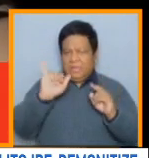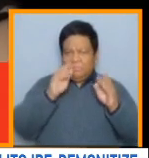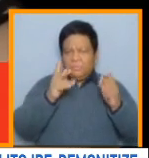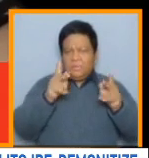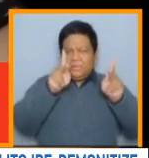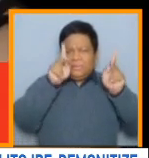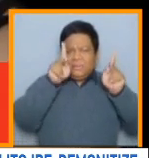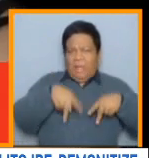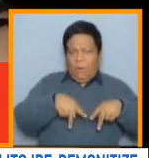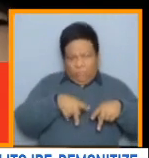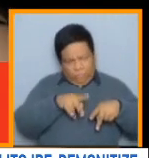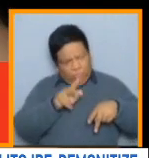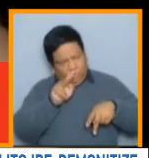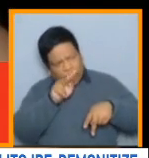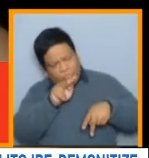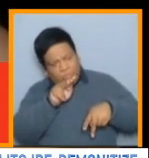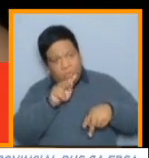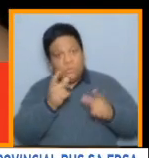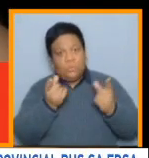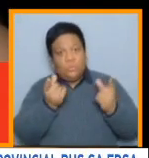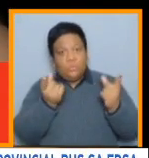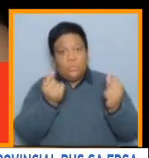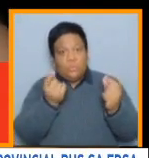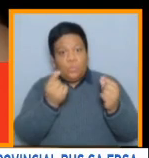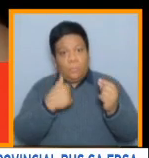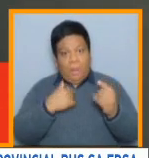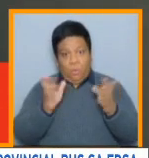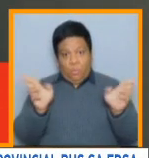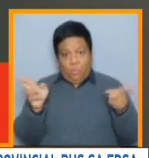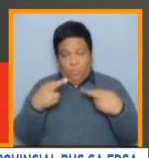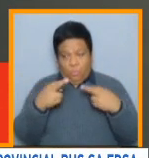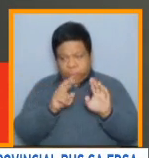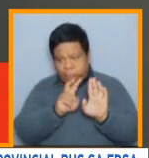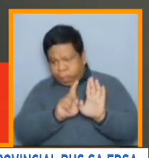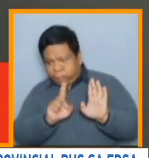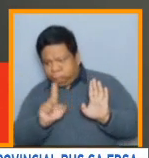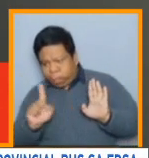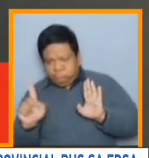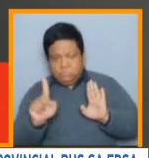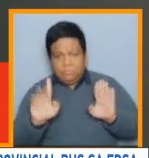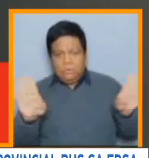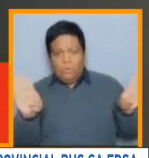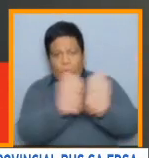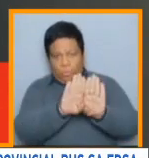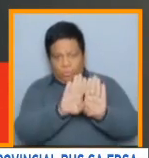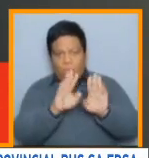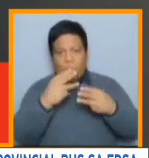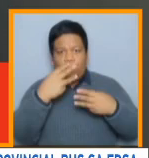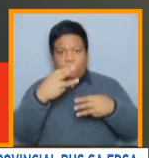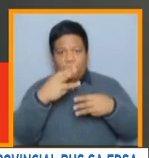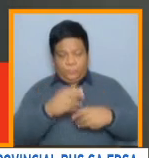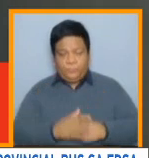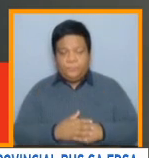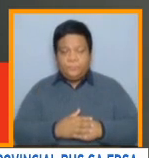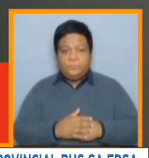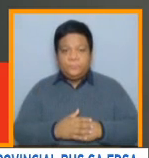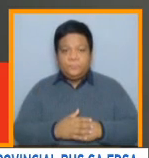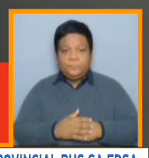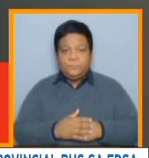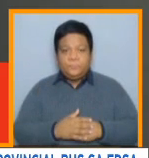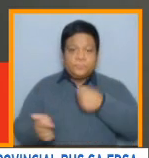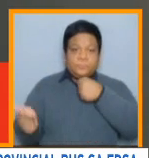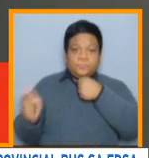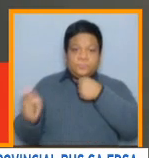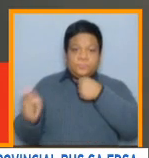sa kwarto ko, sinara ko yung isang swing window. Paglabas ng bahay, dito na na-corner ni Nena at ng